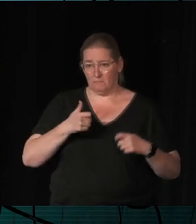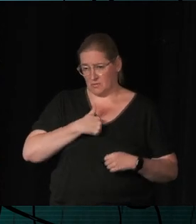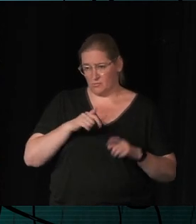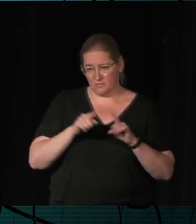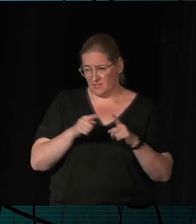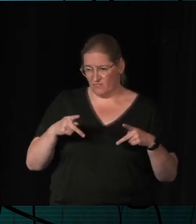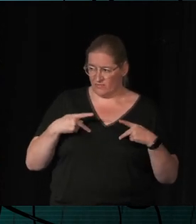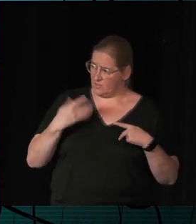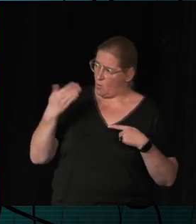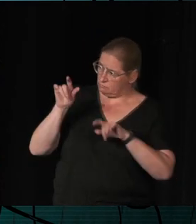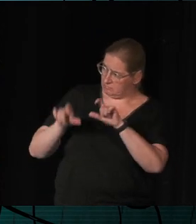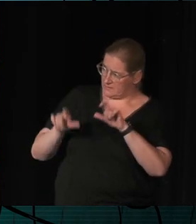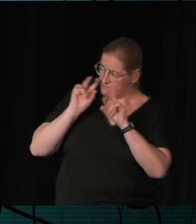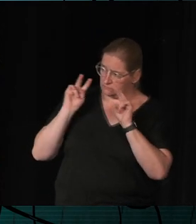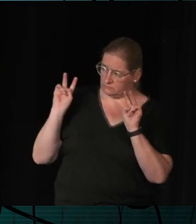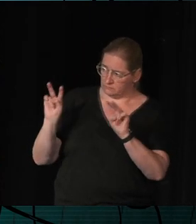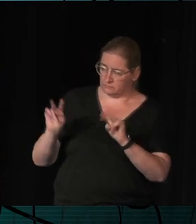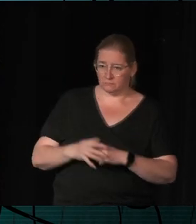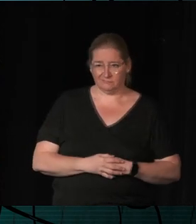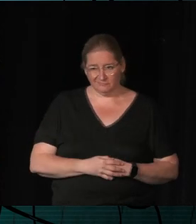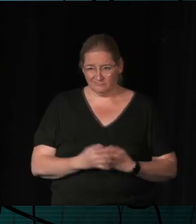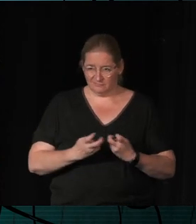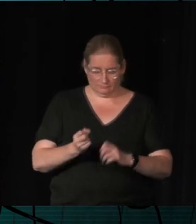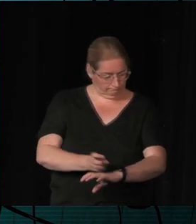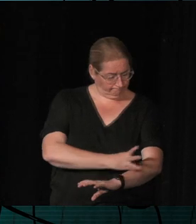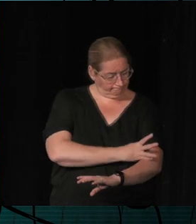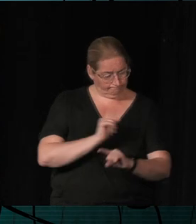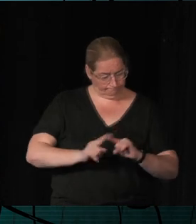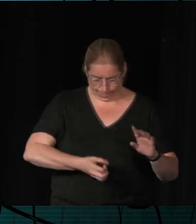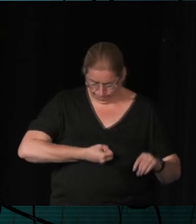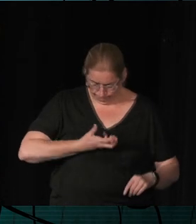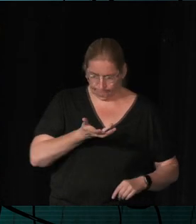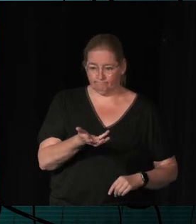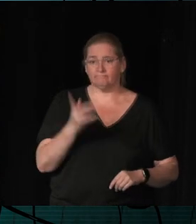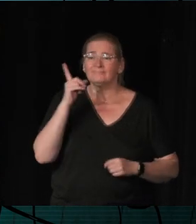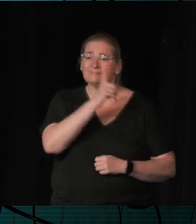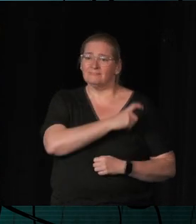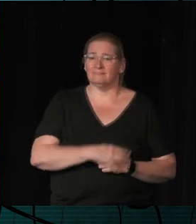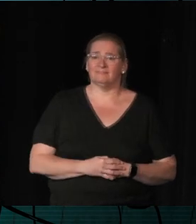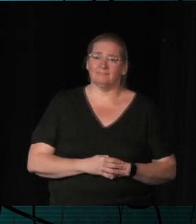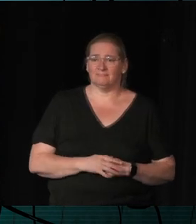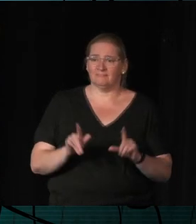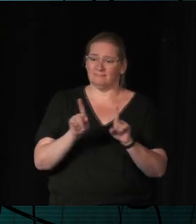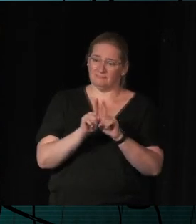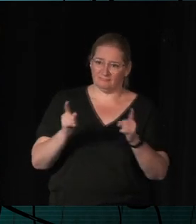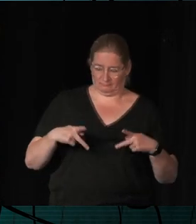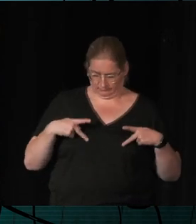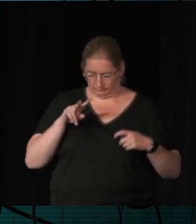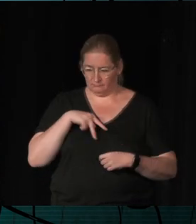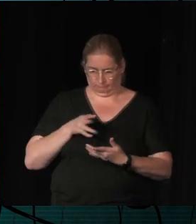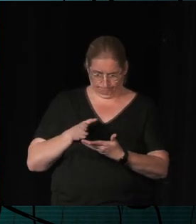autres, comment c'est dur de dire ce qu'on ressent, comment c'est dur de choisir ce qui nous semble bon pour nous.